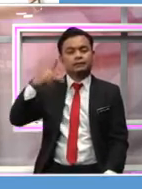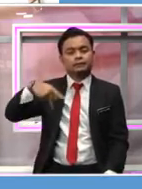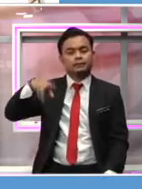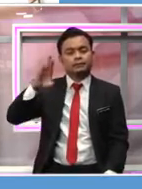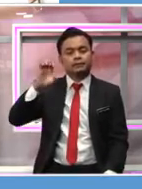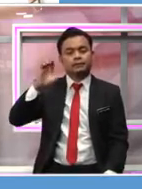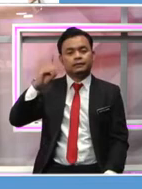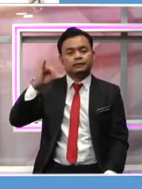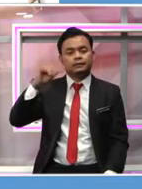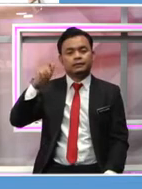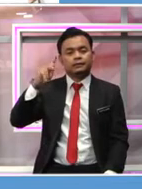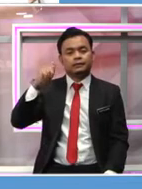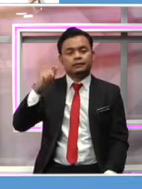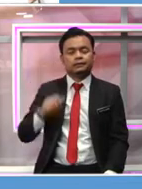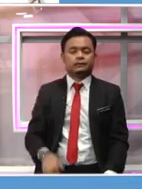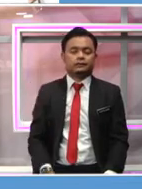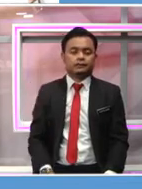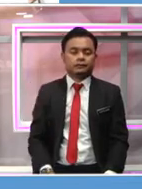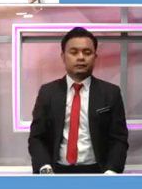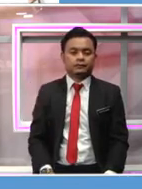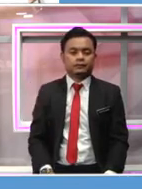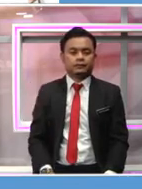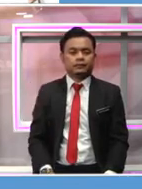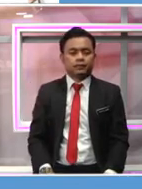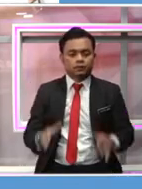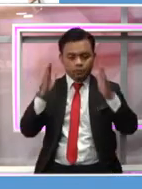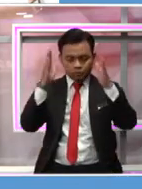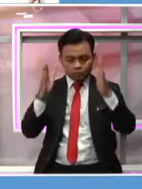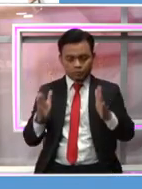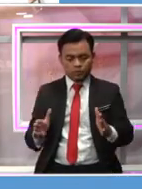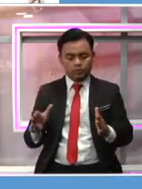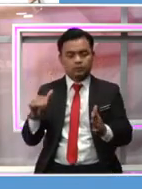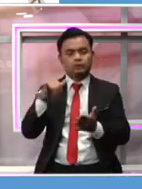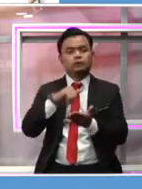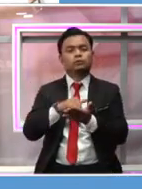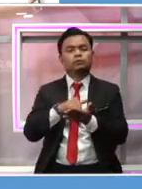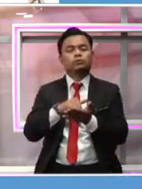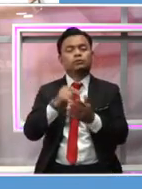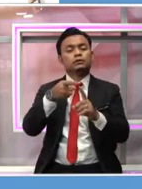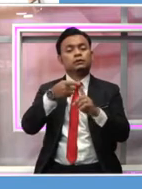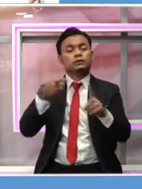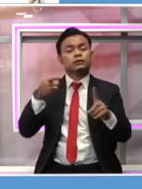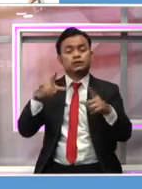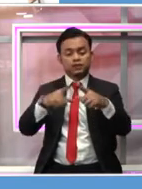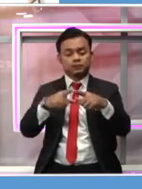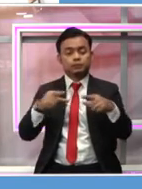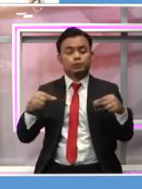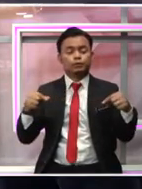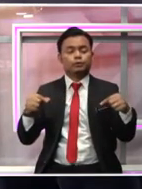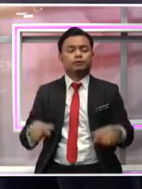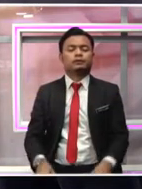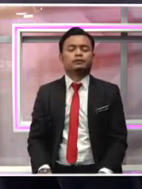sapu dari jepun pelancong itu jadi pelancong itu adalah saat Syekh dan